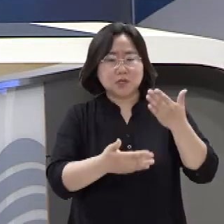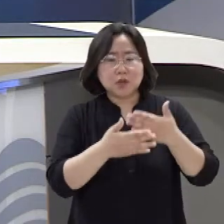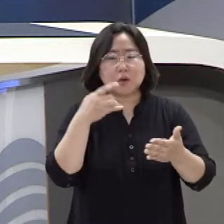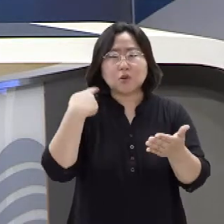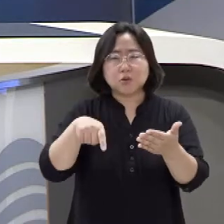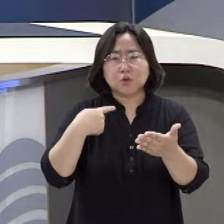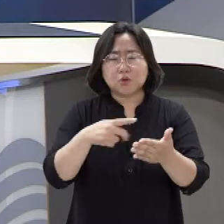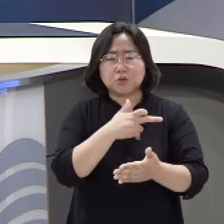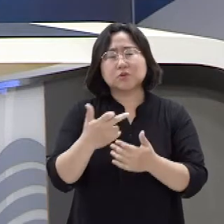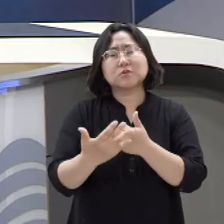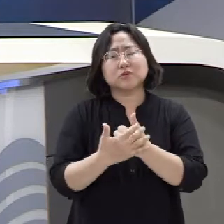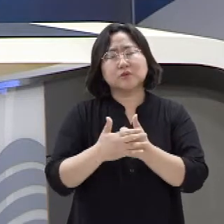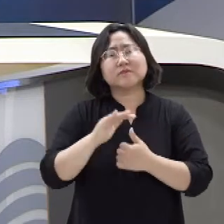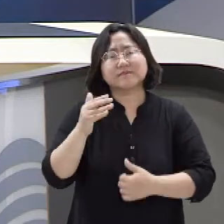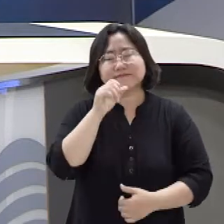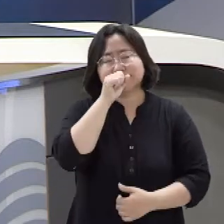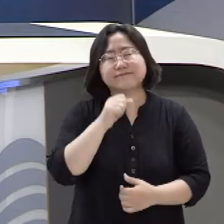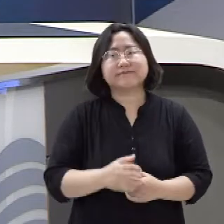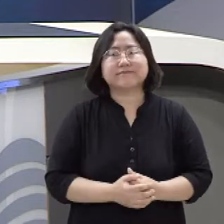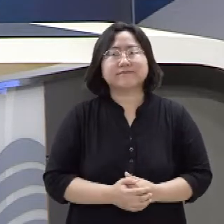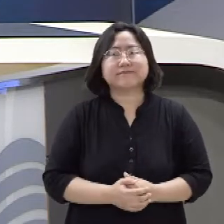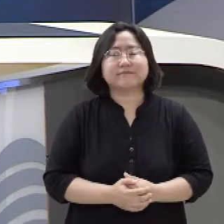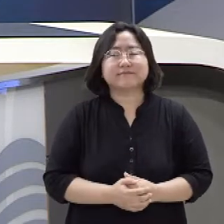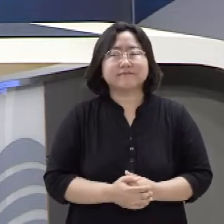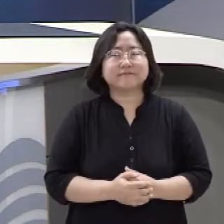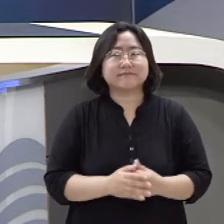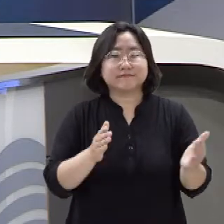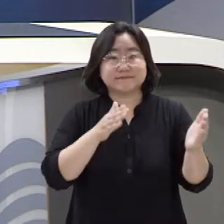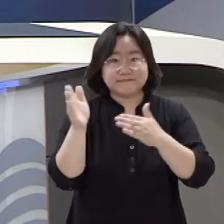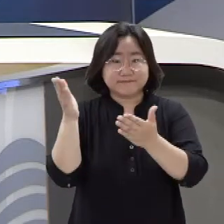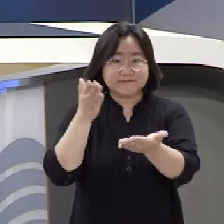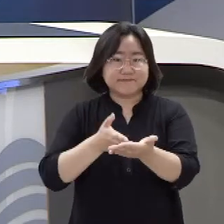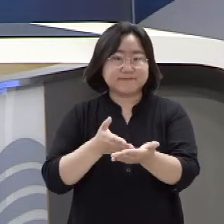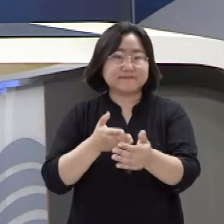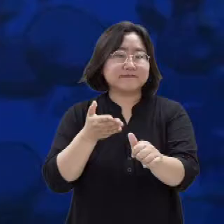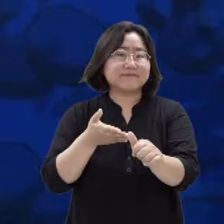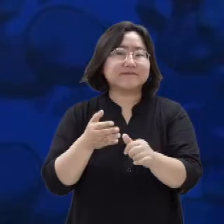교육이 큰 도움이 됐으면 좋겠습니다. 다음 소식도 전해주시죠.